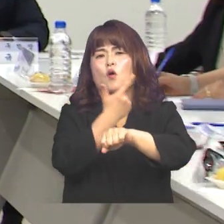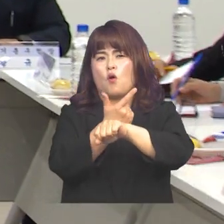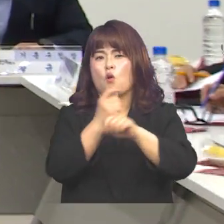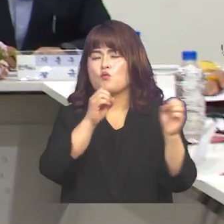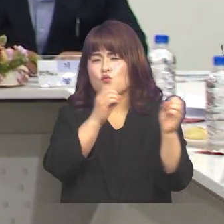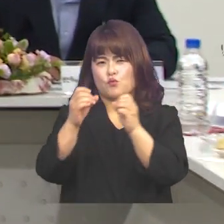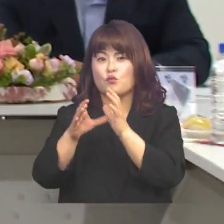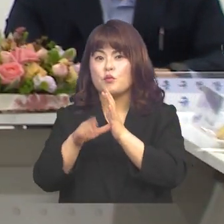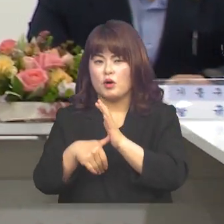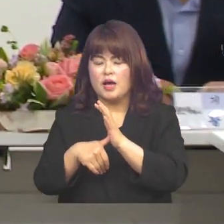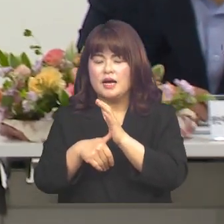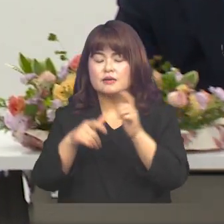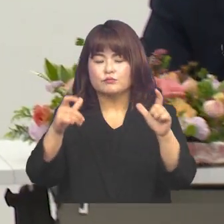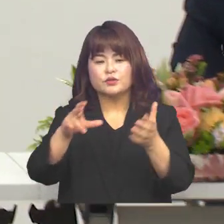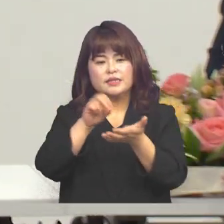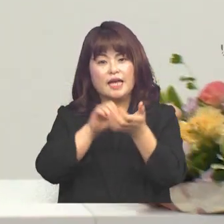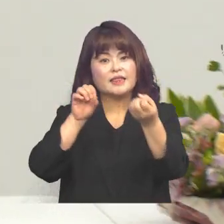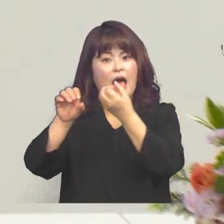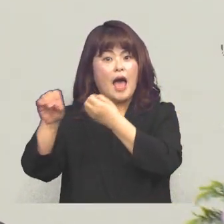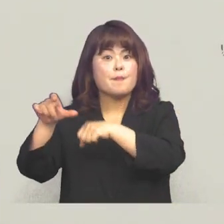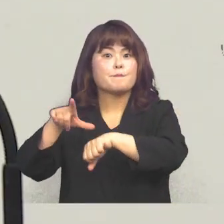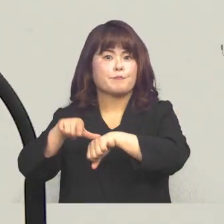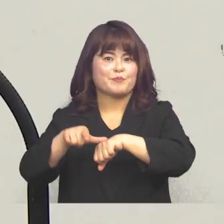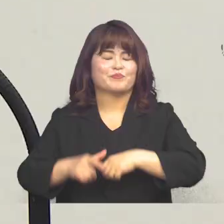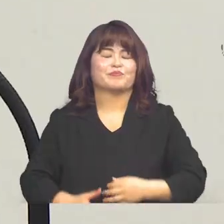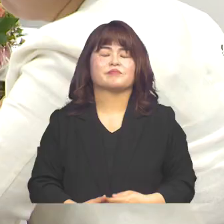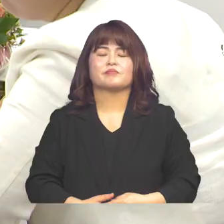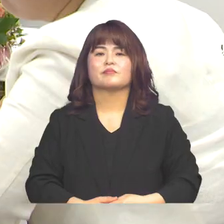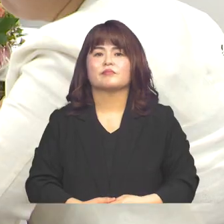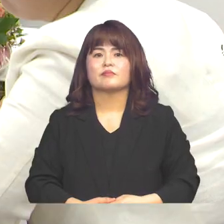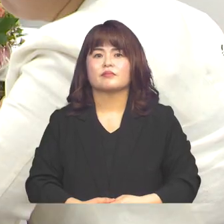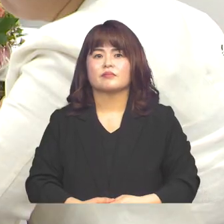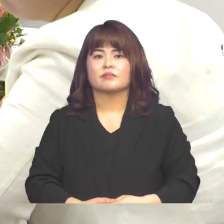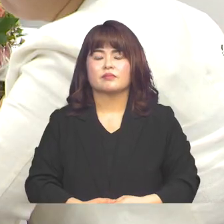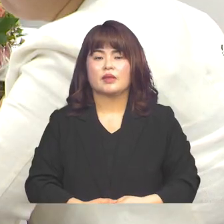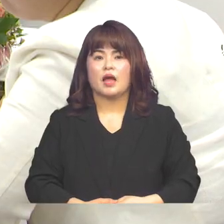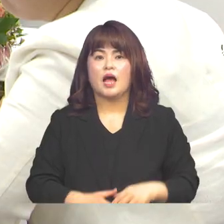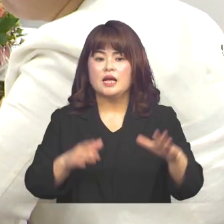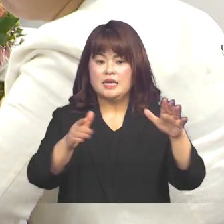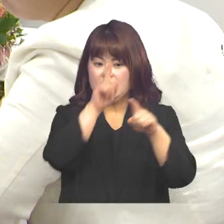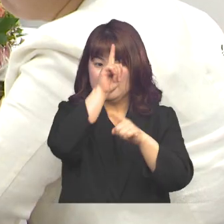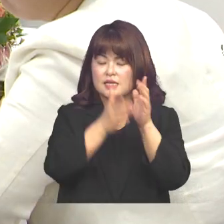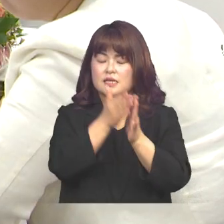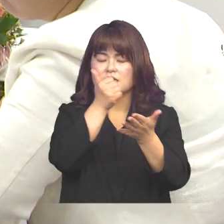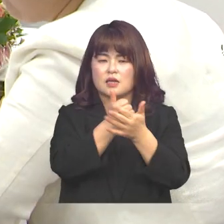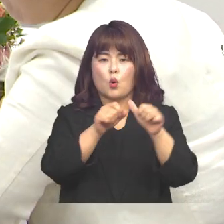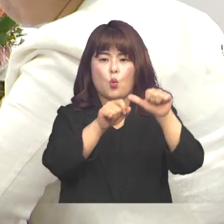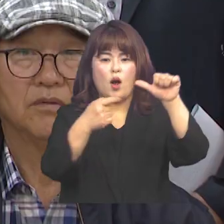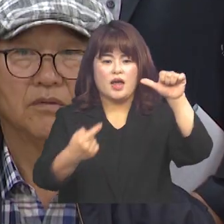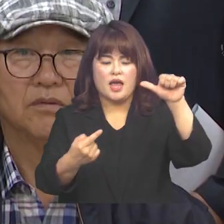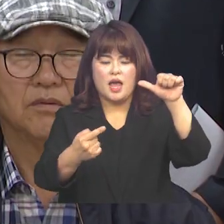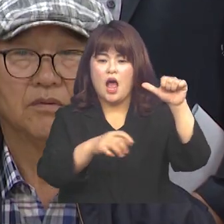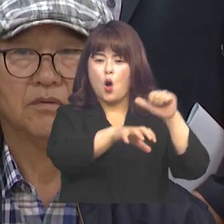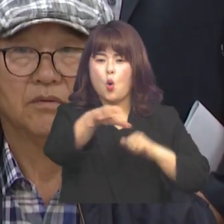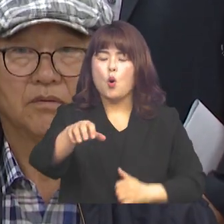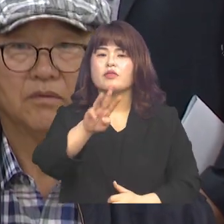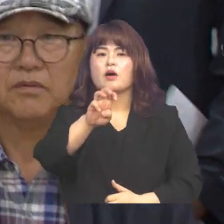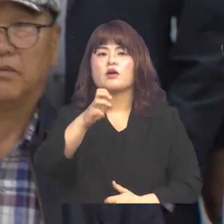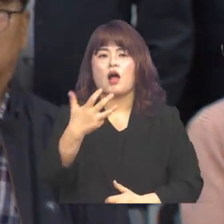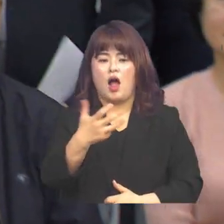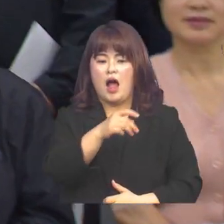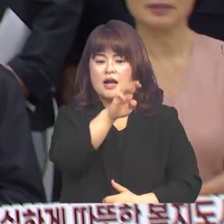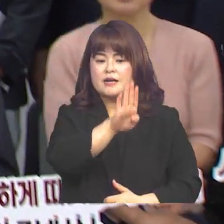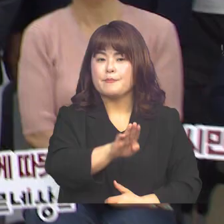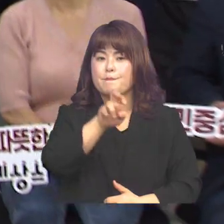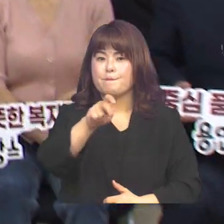6시간가량 만나 현안에 대한 의견을 듣고 답변하는 시간을 가졌습니다. 한편 이 시장은 지난 1일부터